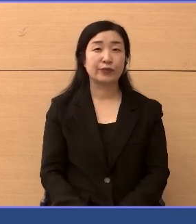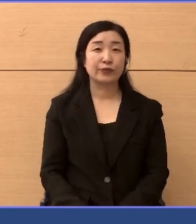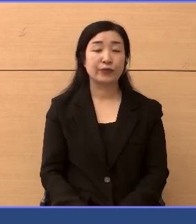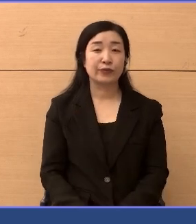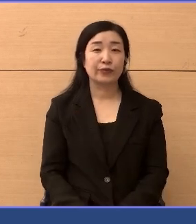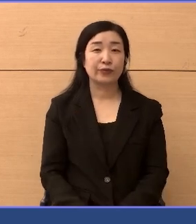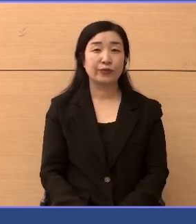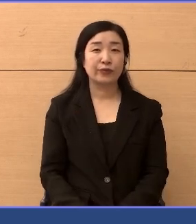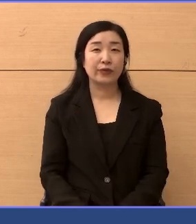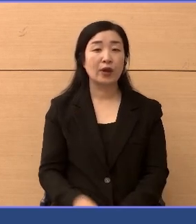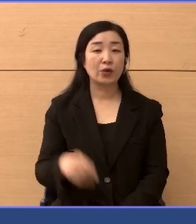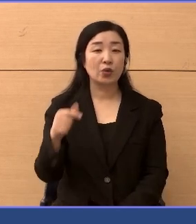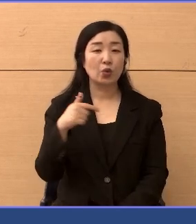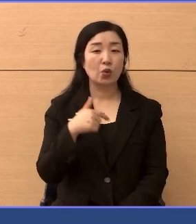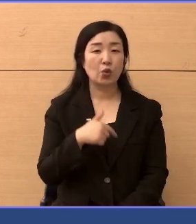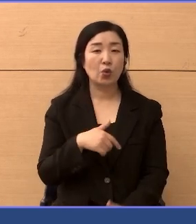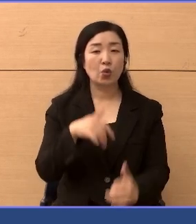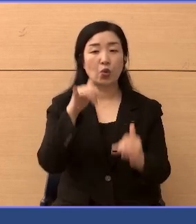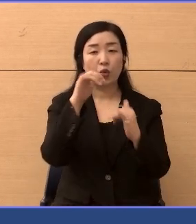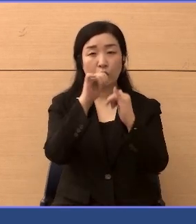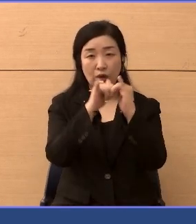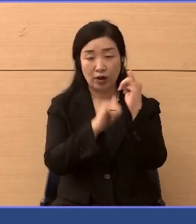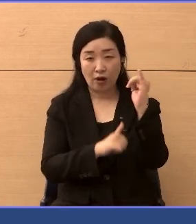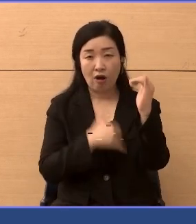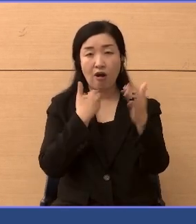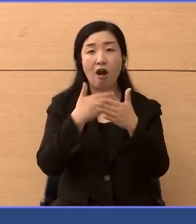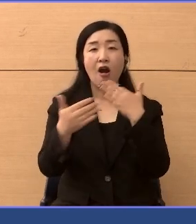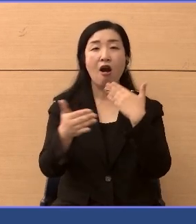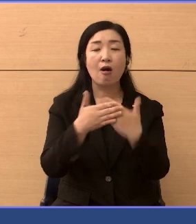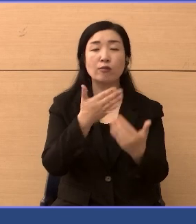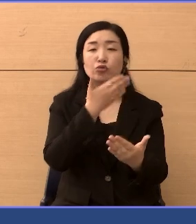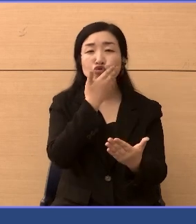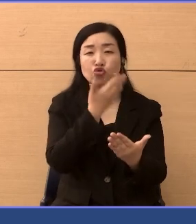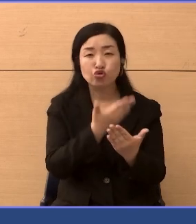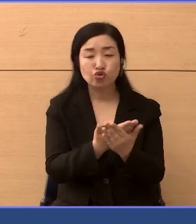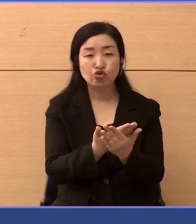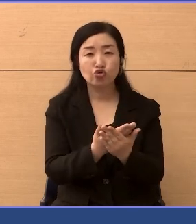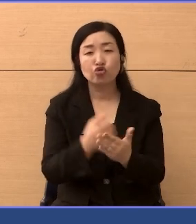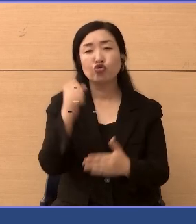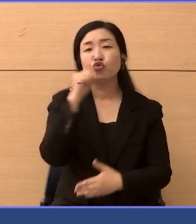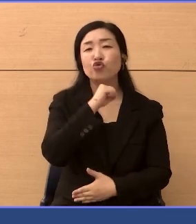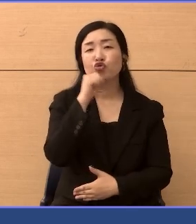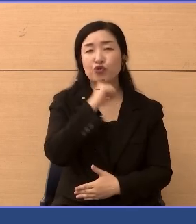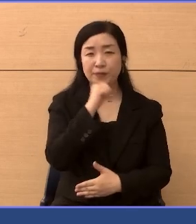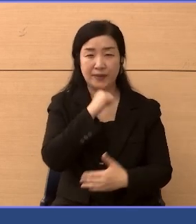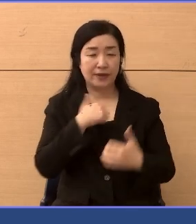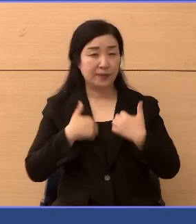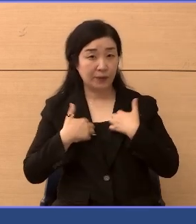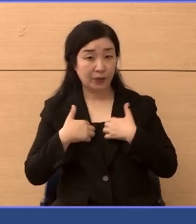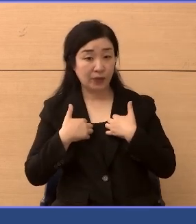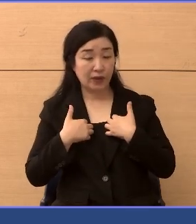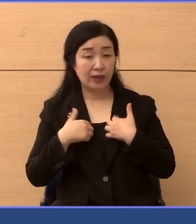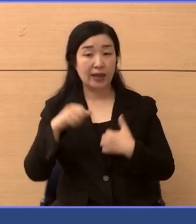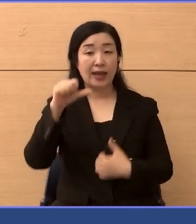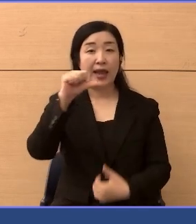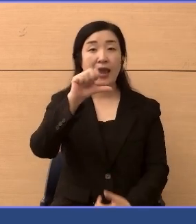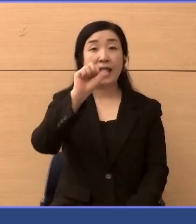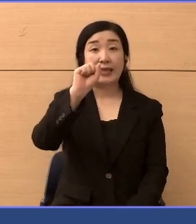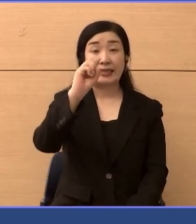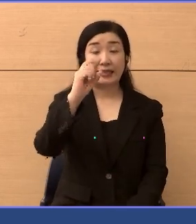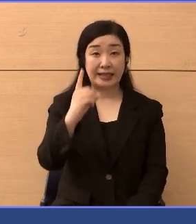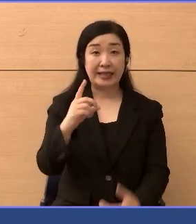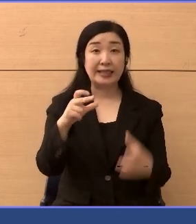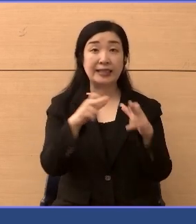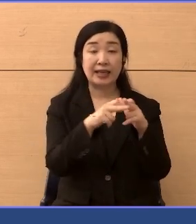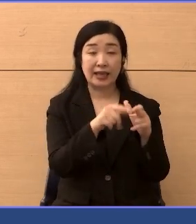education. It's also 커리어 about 그리고 recreation. 고등교육만큼이나 또 And we need 중요한 to 것이 ensure that 취미 people 내지는 with ASD are 오락입니다. accessing ASD recreational